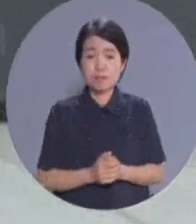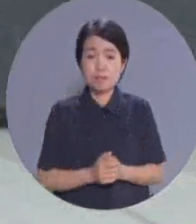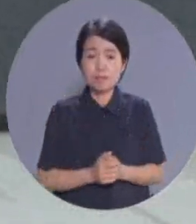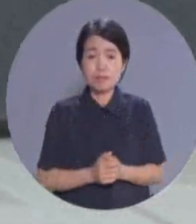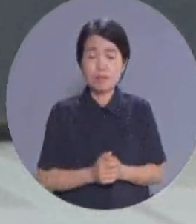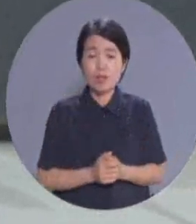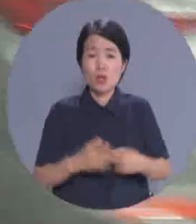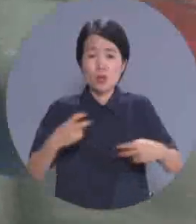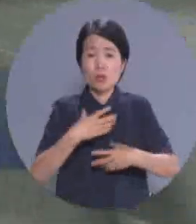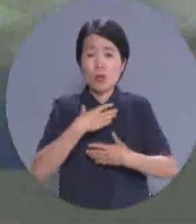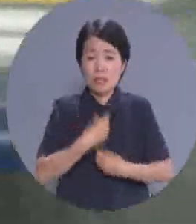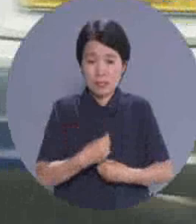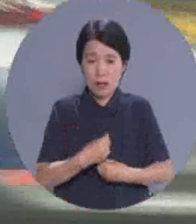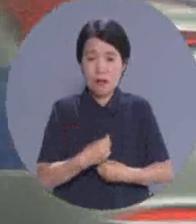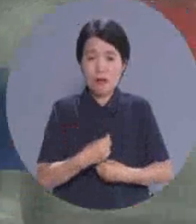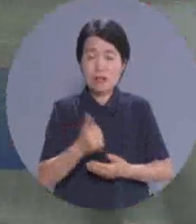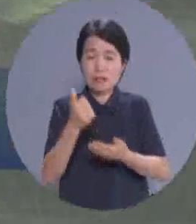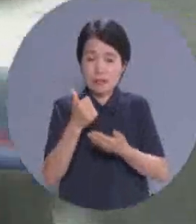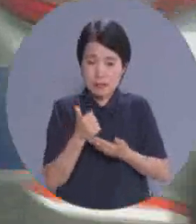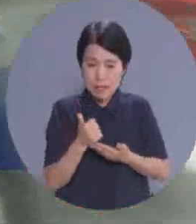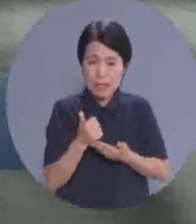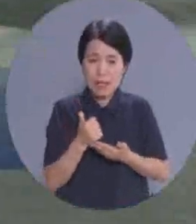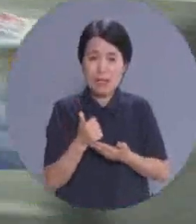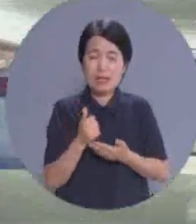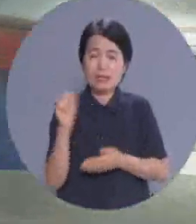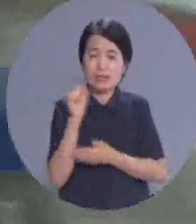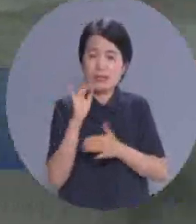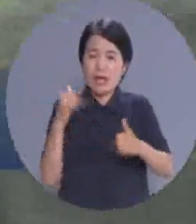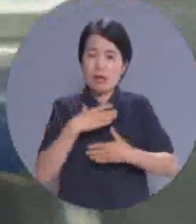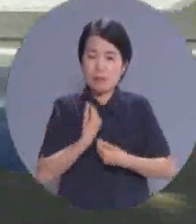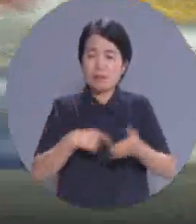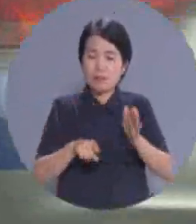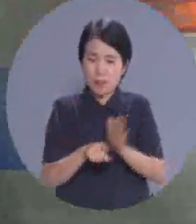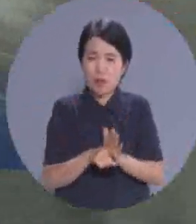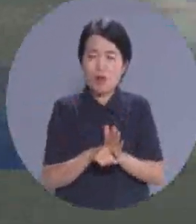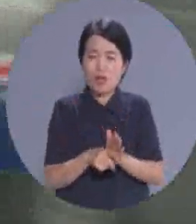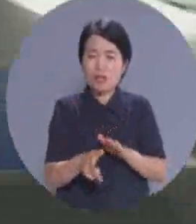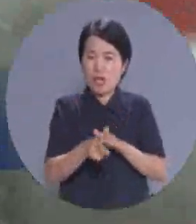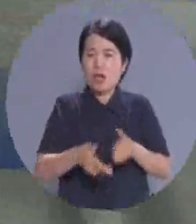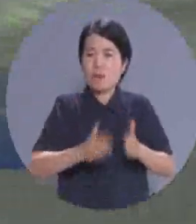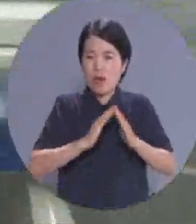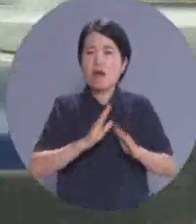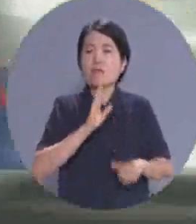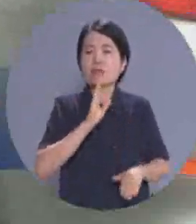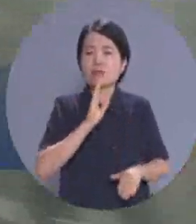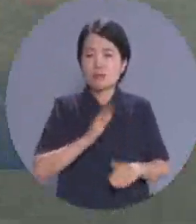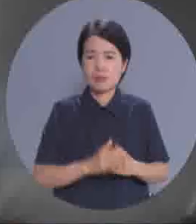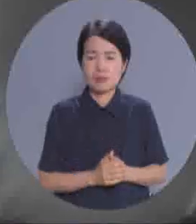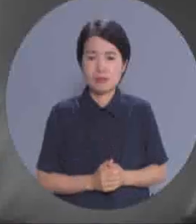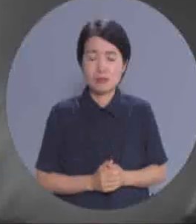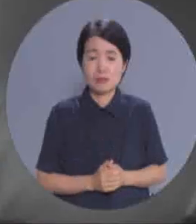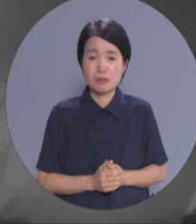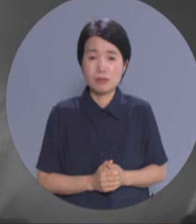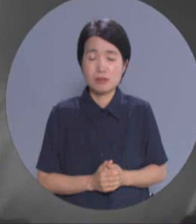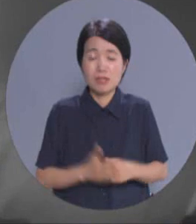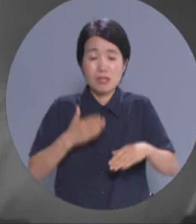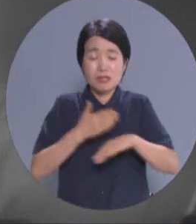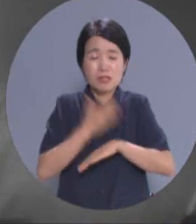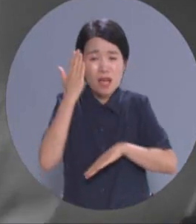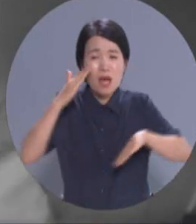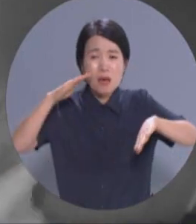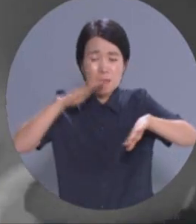교통 안전이라든지 그 승객이나 기사님들의 안전을 위해서 좀 바람직할 것으로 판단이 됩니다. 늦은